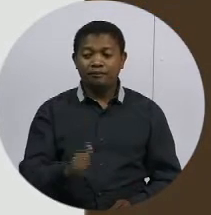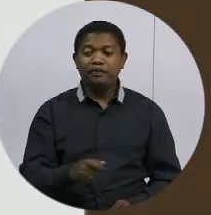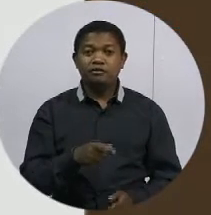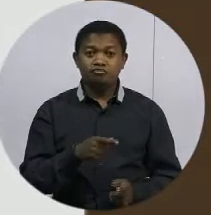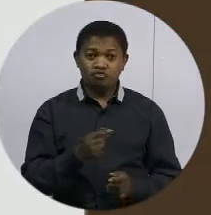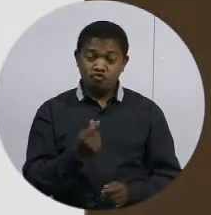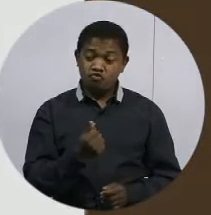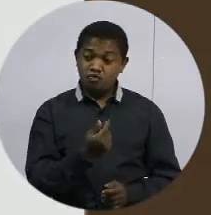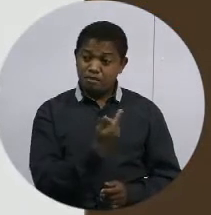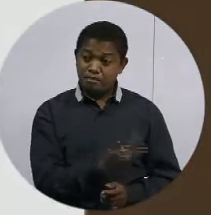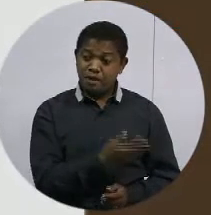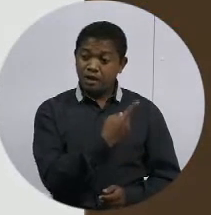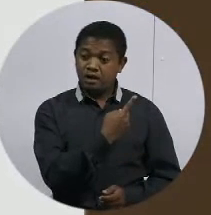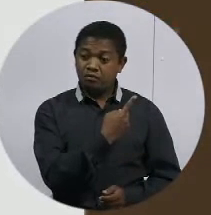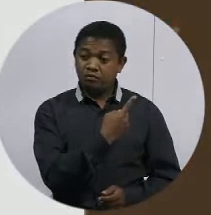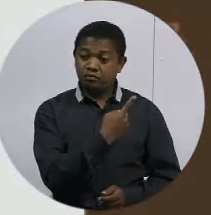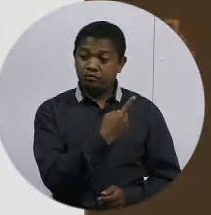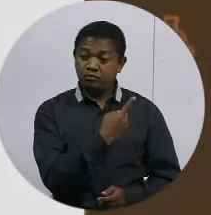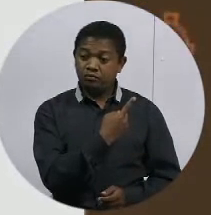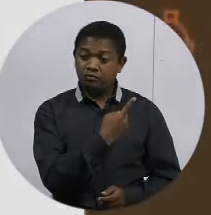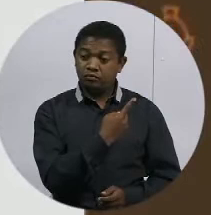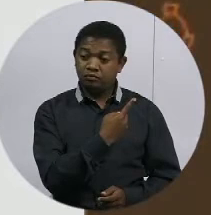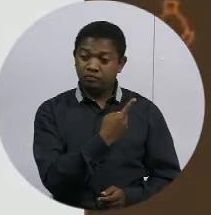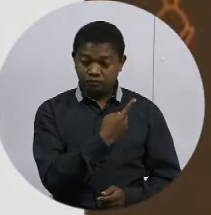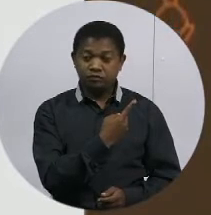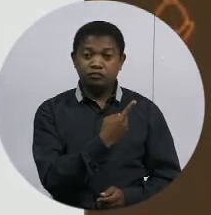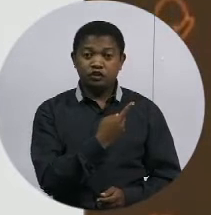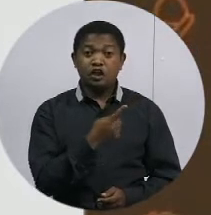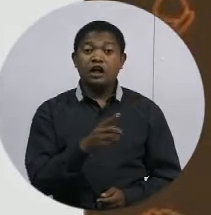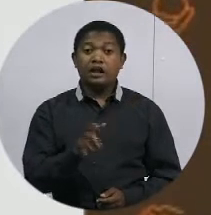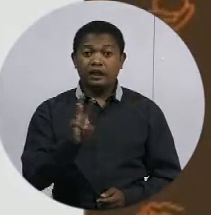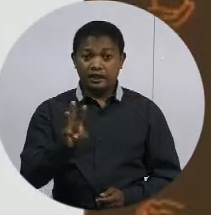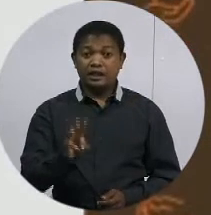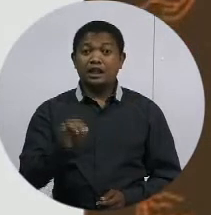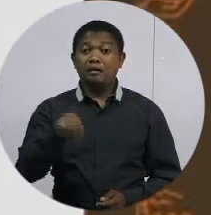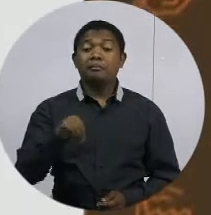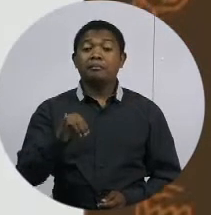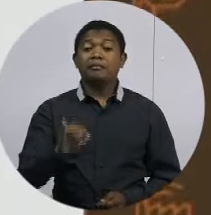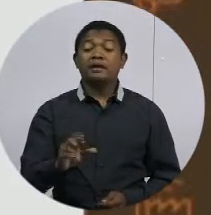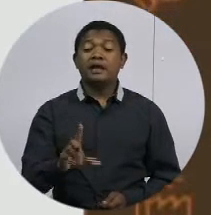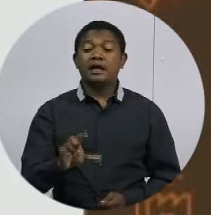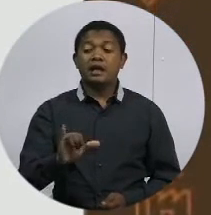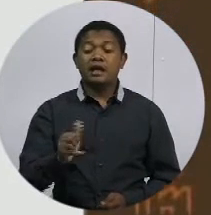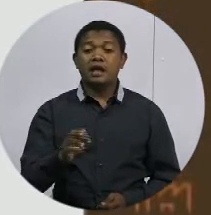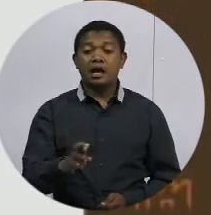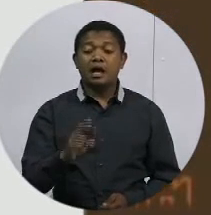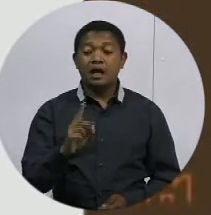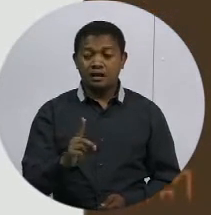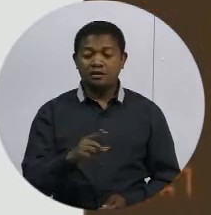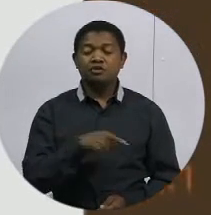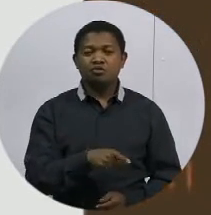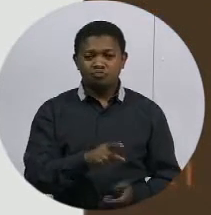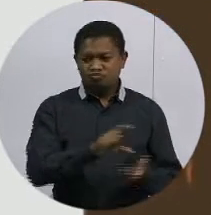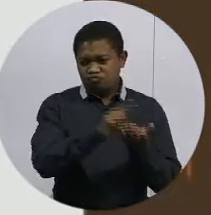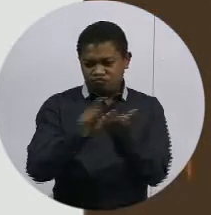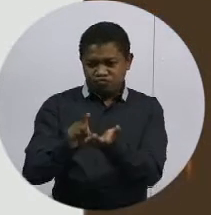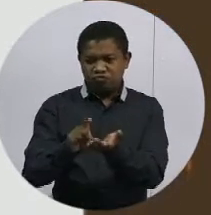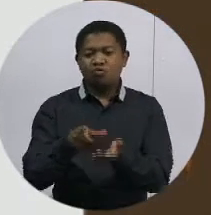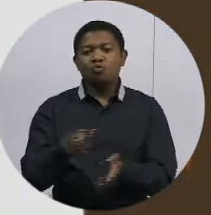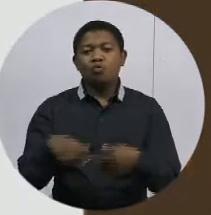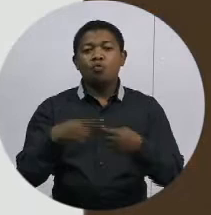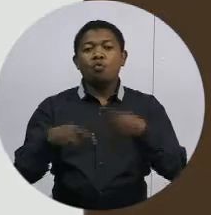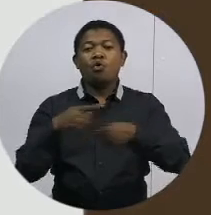5/60 tapitrisa ariary mahery no totaly ny vola nivoaka nentina nanampiana ireo orinasa nisedra fahasahiranana